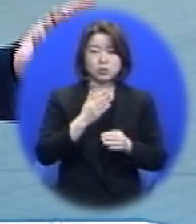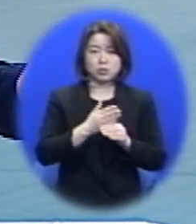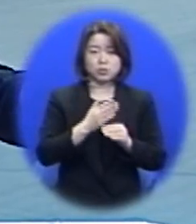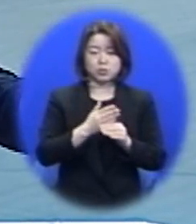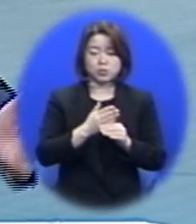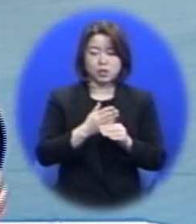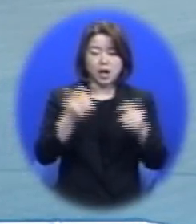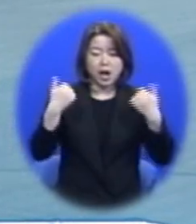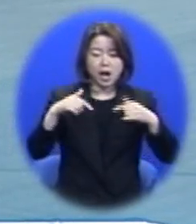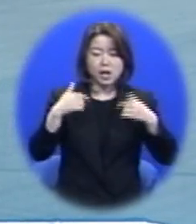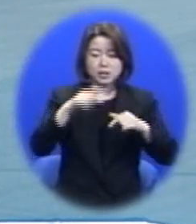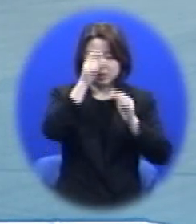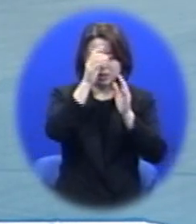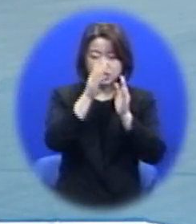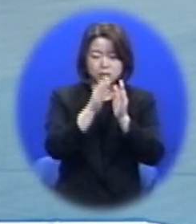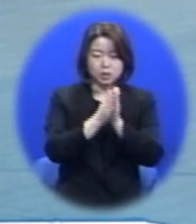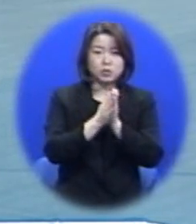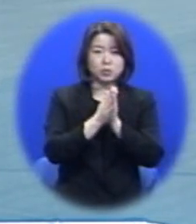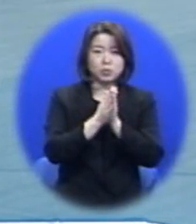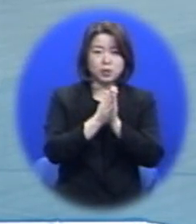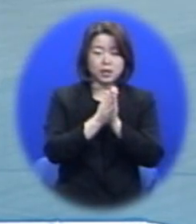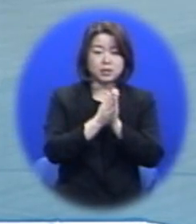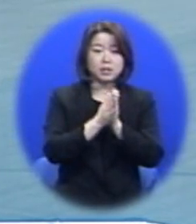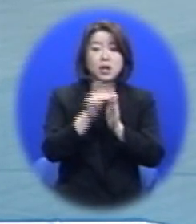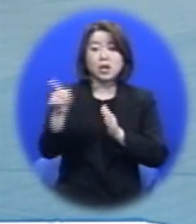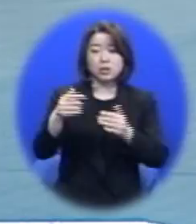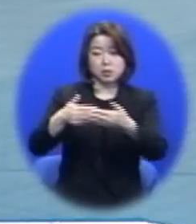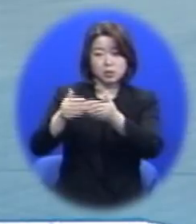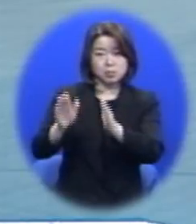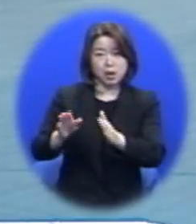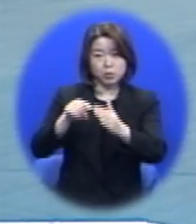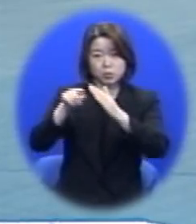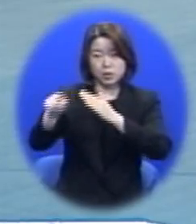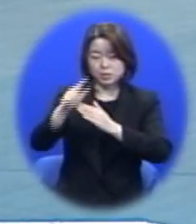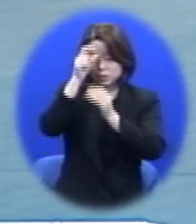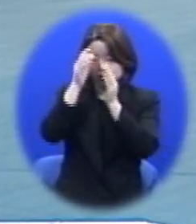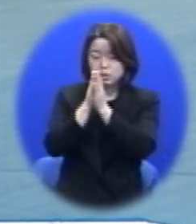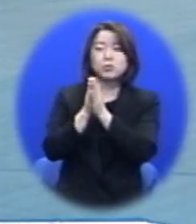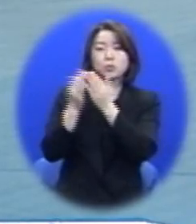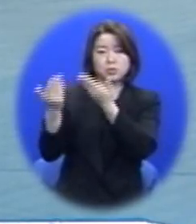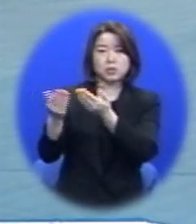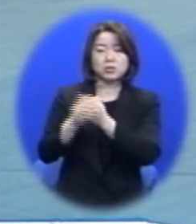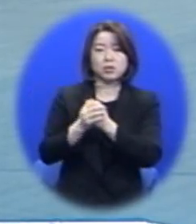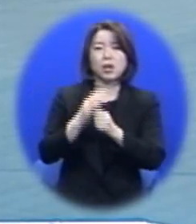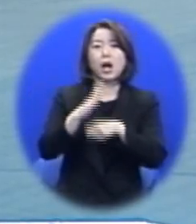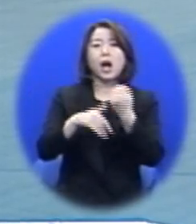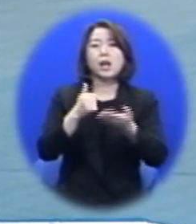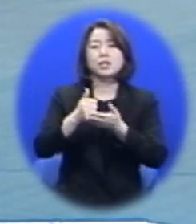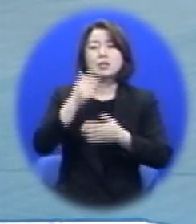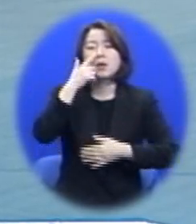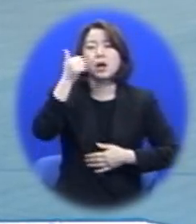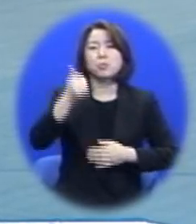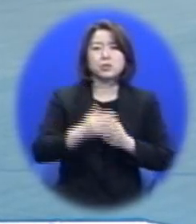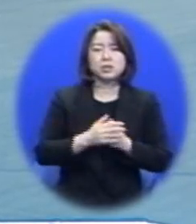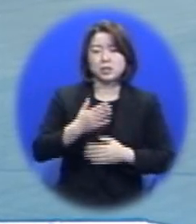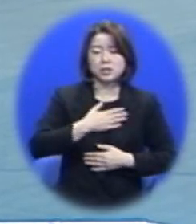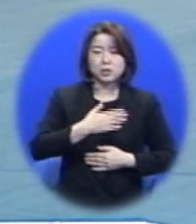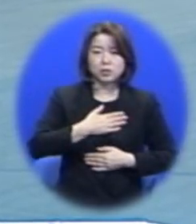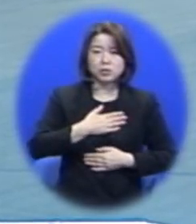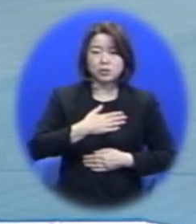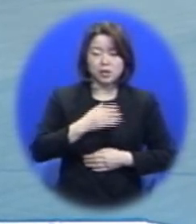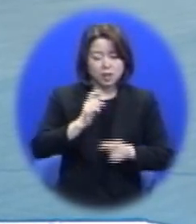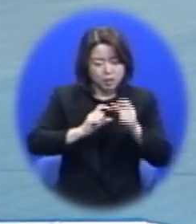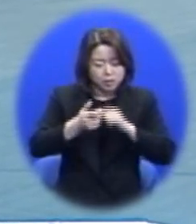동쪽 마루방으로 피해가서 기도하셨습니다. 하나님 아버지, 저는 더 이상 이